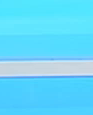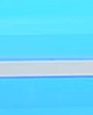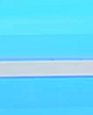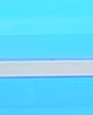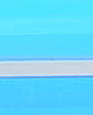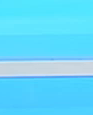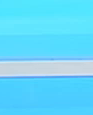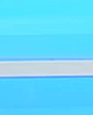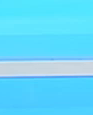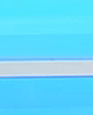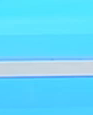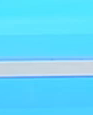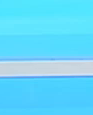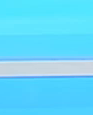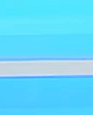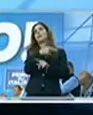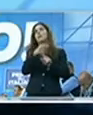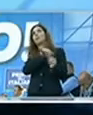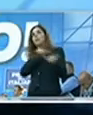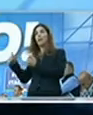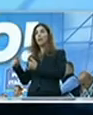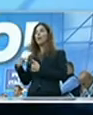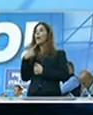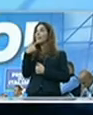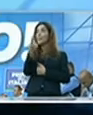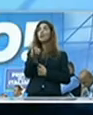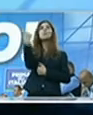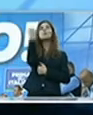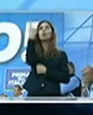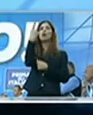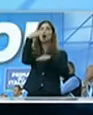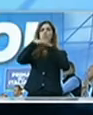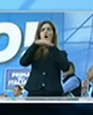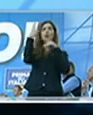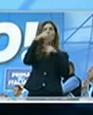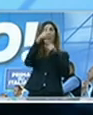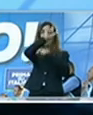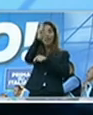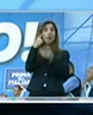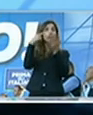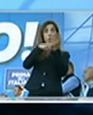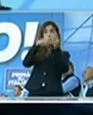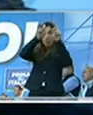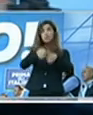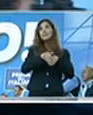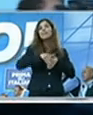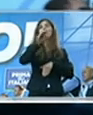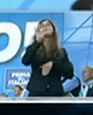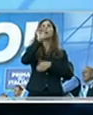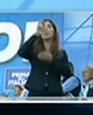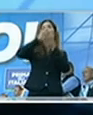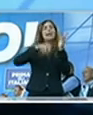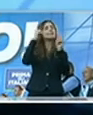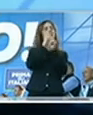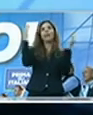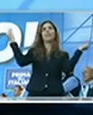anche se penso che lui debba fare un passaggio. Il passaggio che deve fare era far capire che lui è il leader e che, diciamo, la